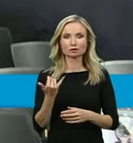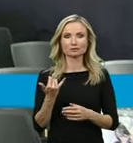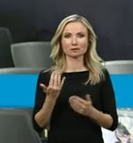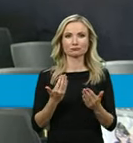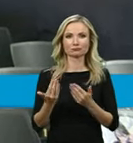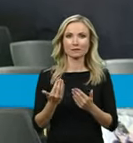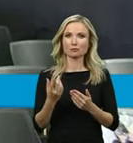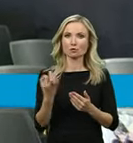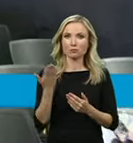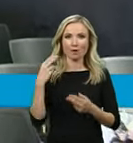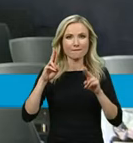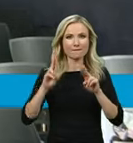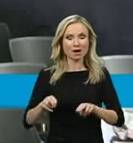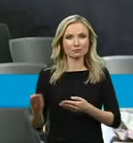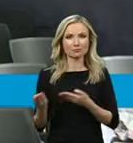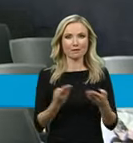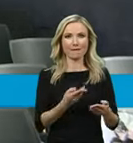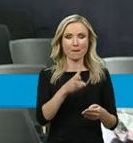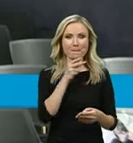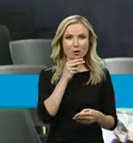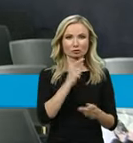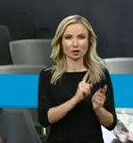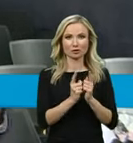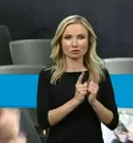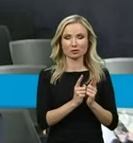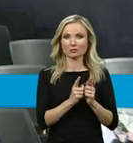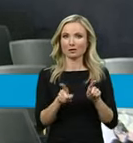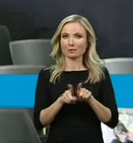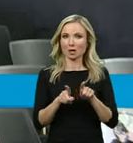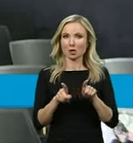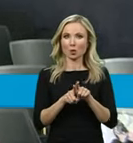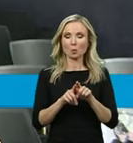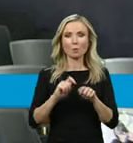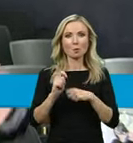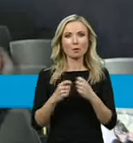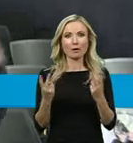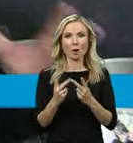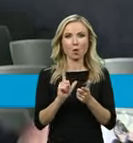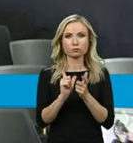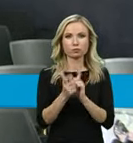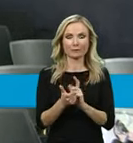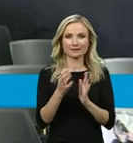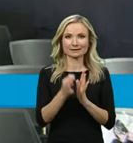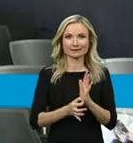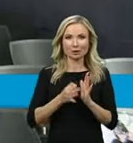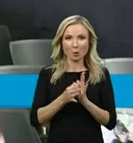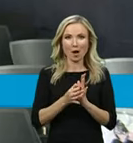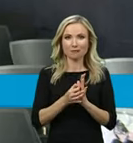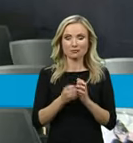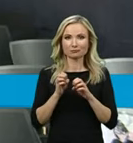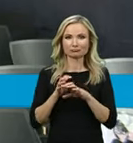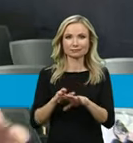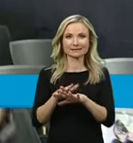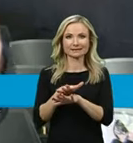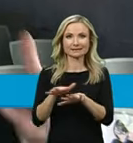tu situaci předali k řešení policii a zároveň jsme si vlastně vytvořili takovou modelovou situaci, kterou jsme poslali do té naší sítě, aby policisté